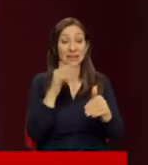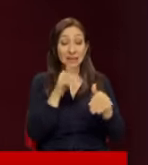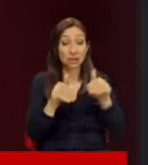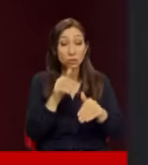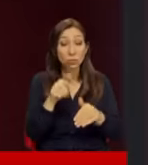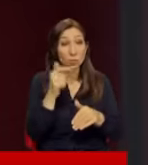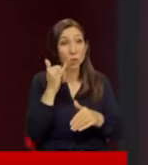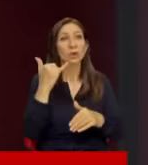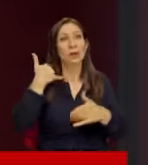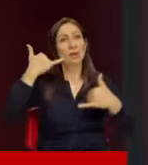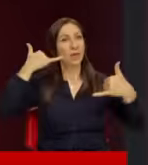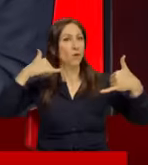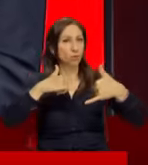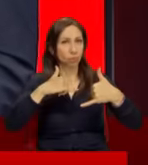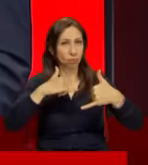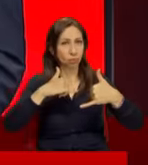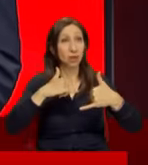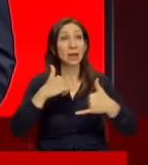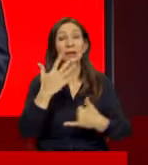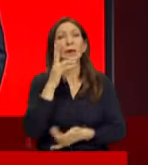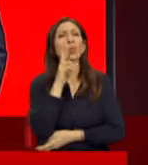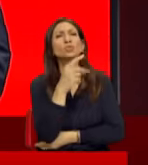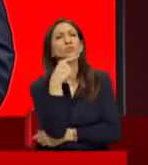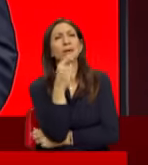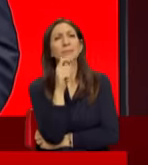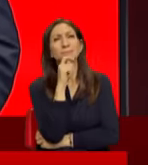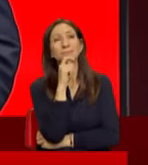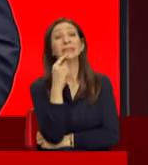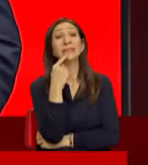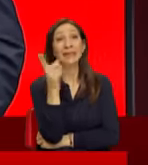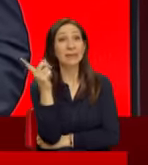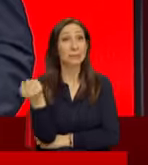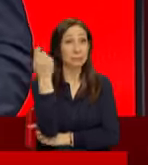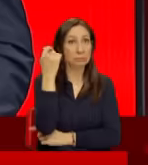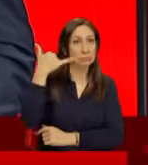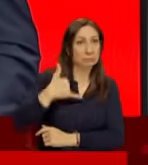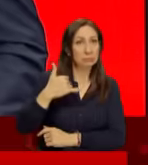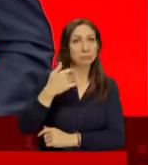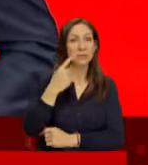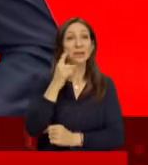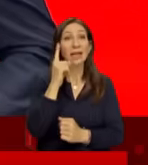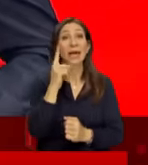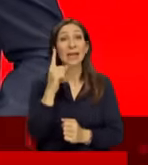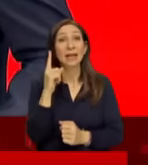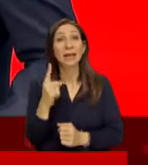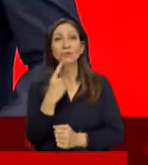günü telefonla konuştuk. Ne görüyorsun dedim. Dedi ki böyle tek tek saydı.